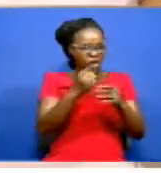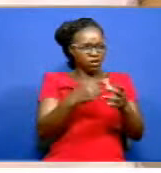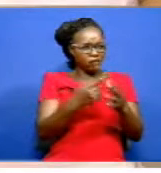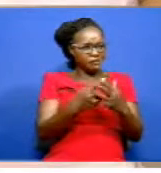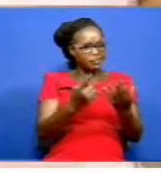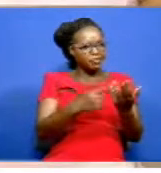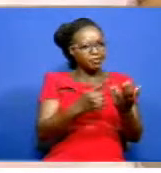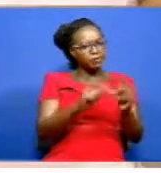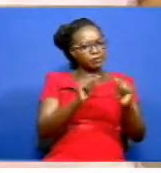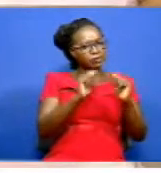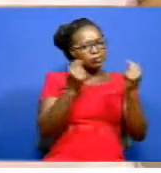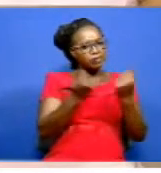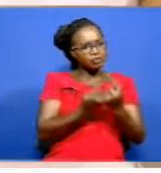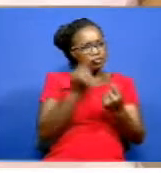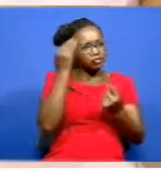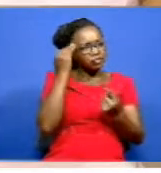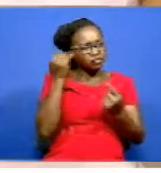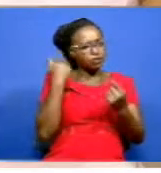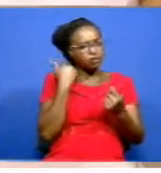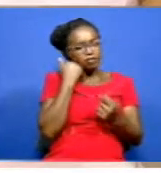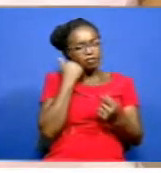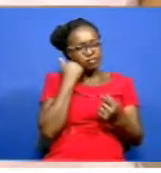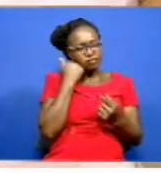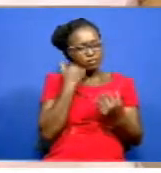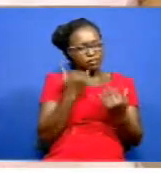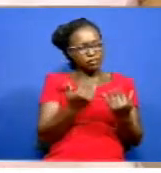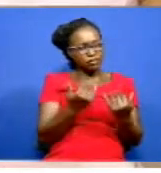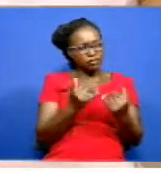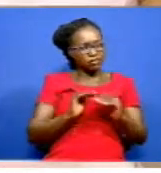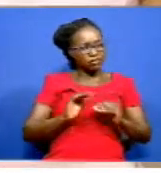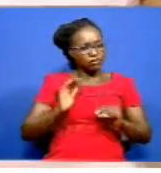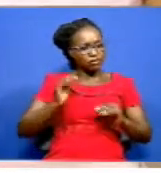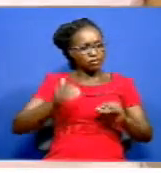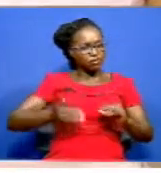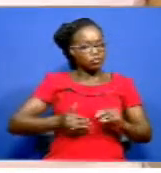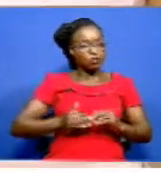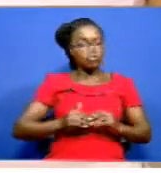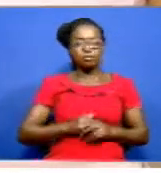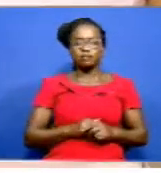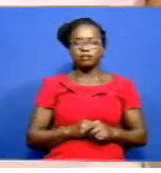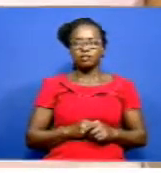ngapi za ugonjwa wa kiakili wakati huu wa mama akiwa mjamzito?